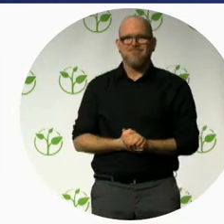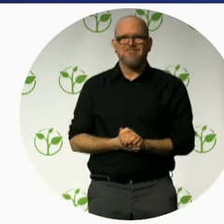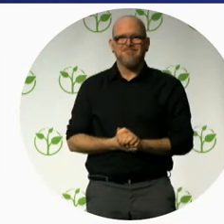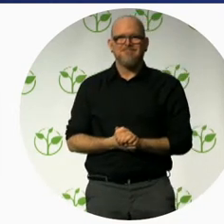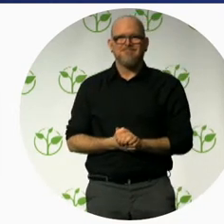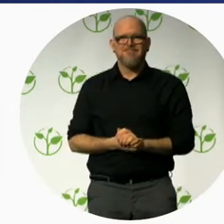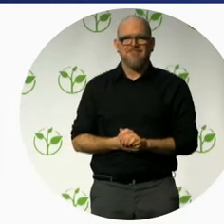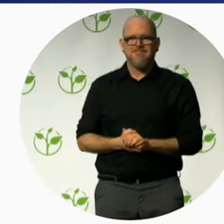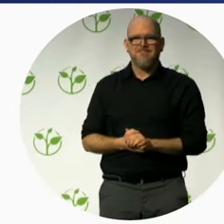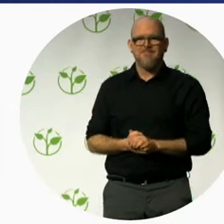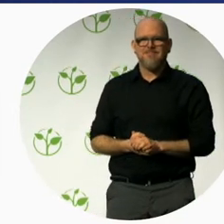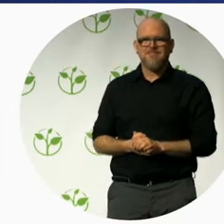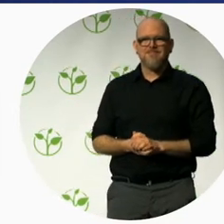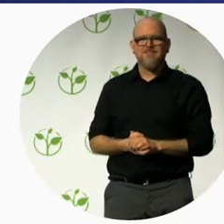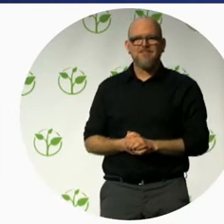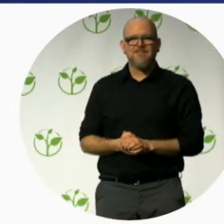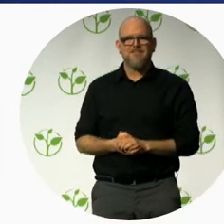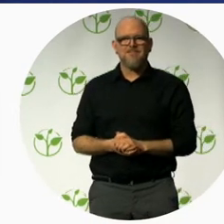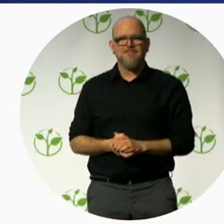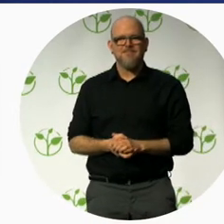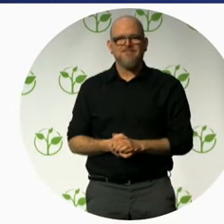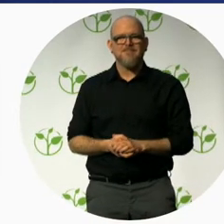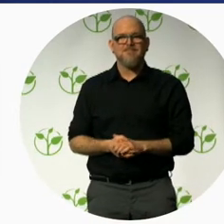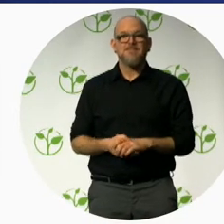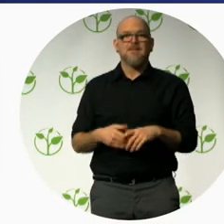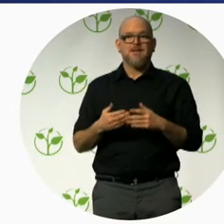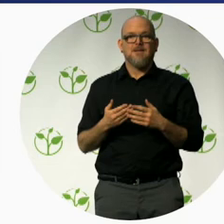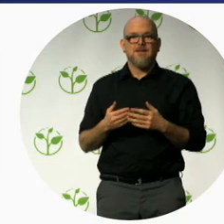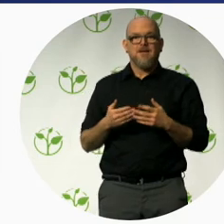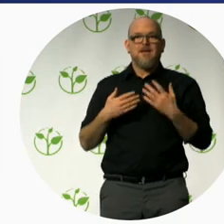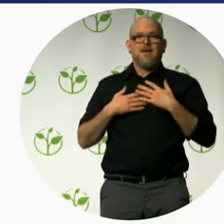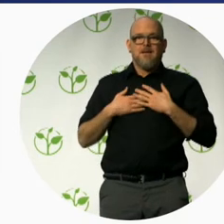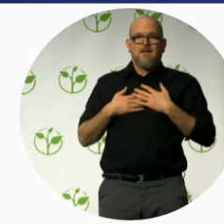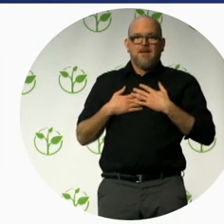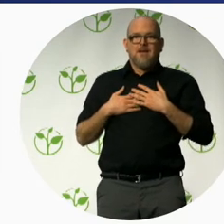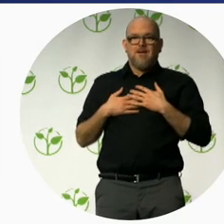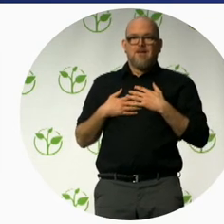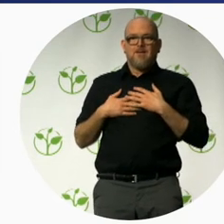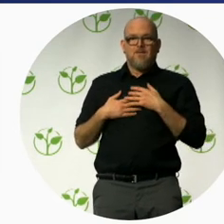la libertà è quando sei libero di poter andare dove si vuole